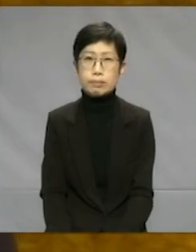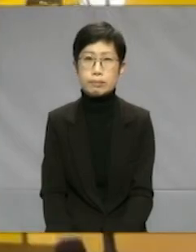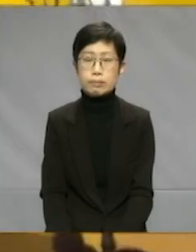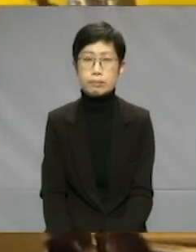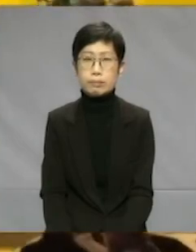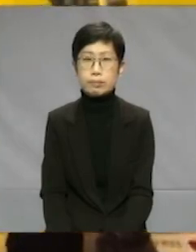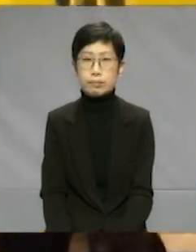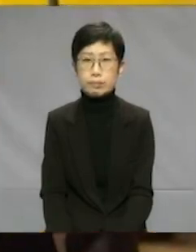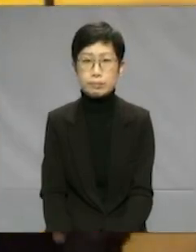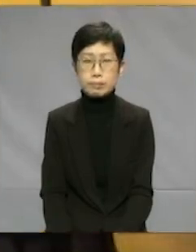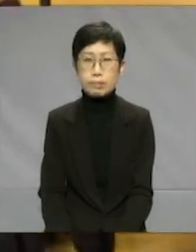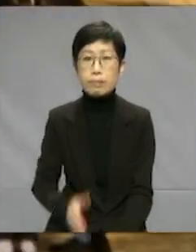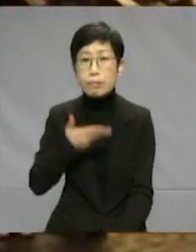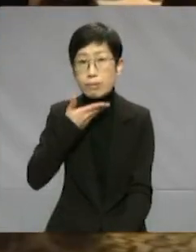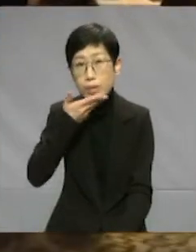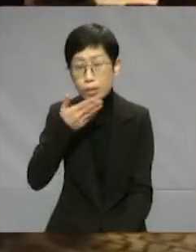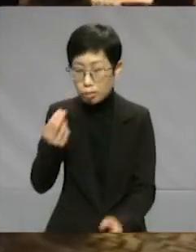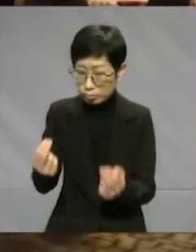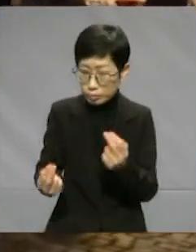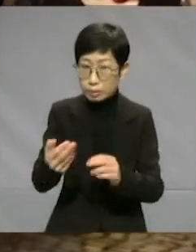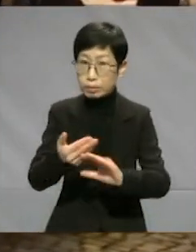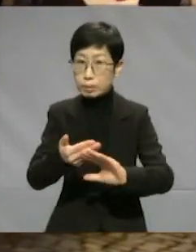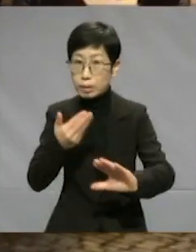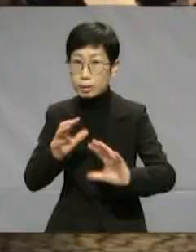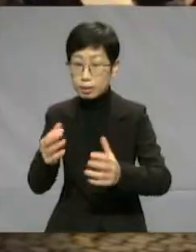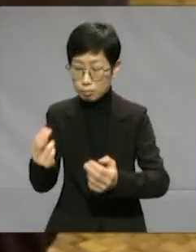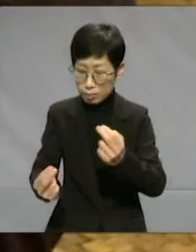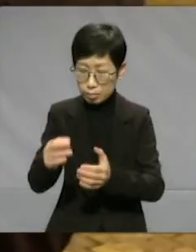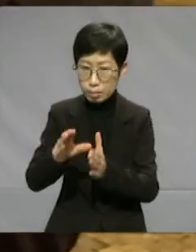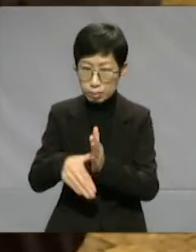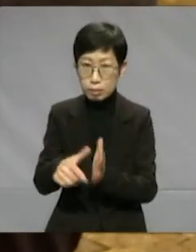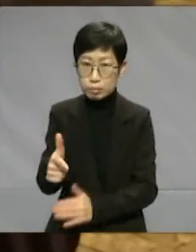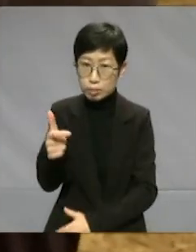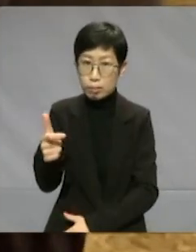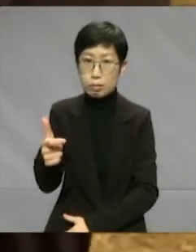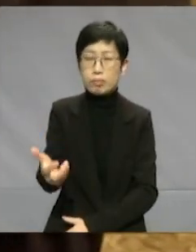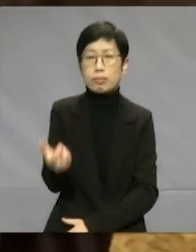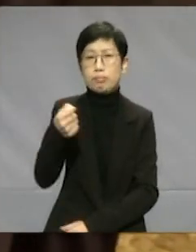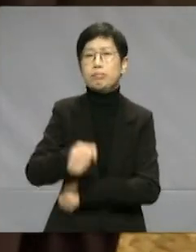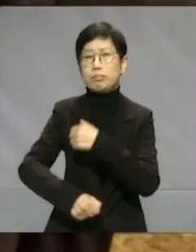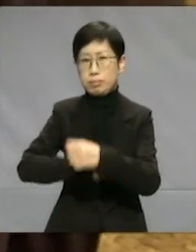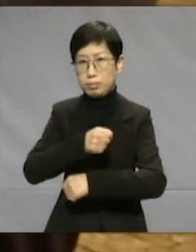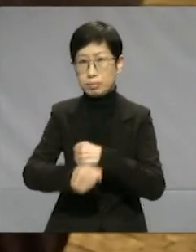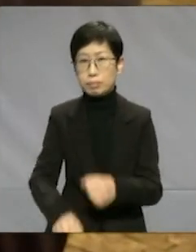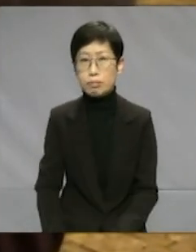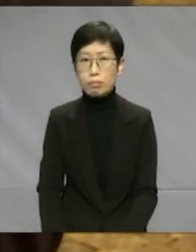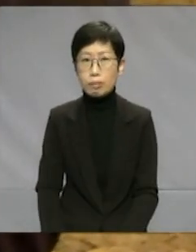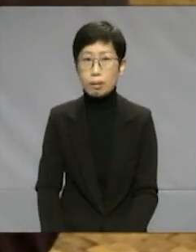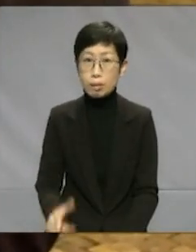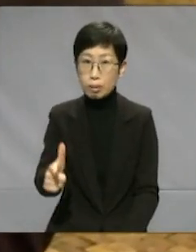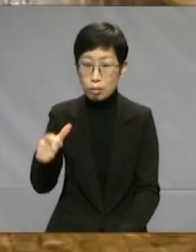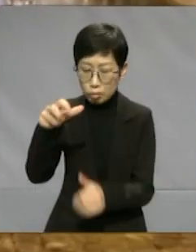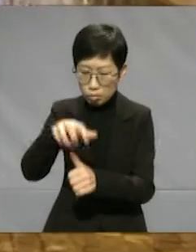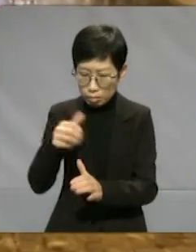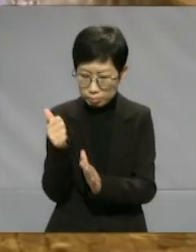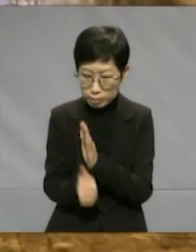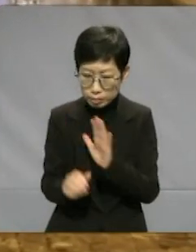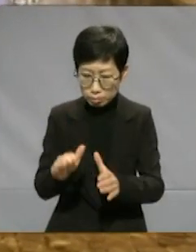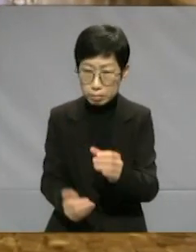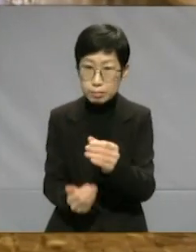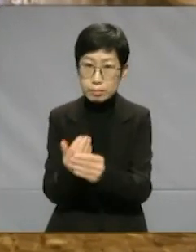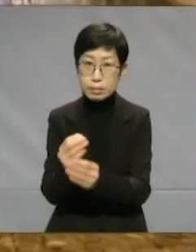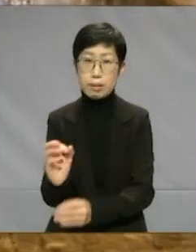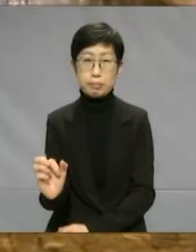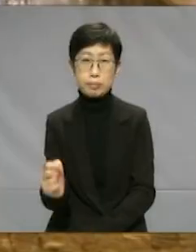by. 체코는 상대적으로 총기 소지가 자유로운 편으로 알려졌습니다. 총기 규제 실패로 여겨지는 이번 사건으로